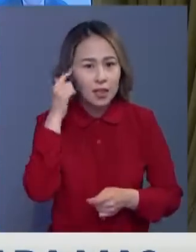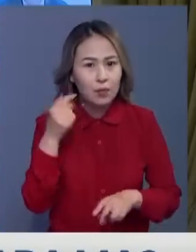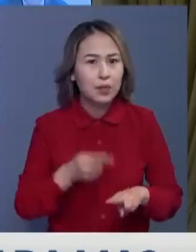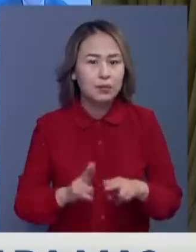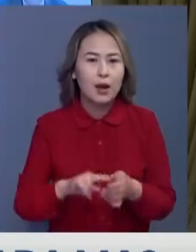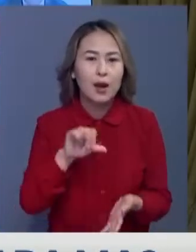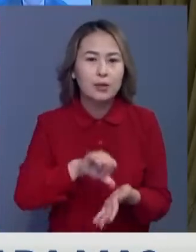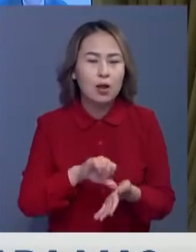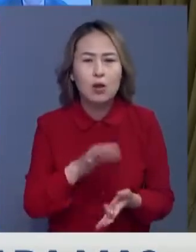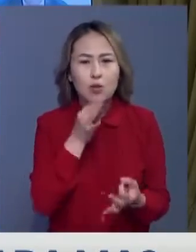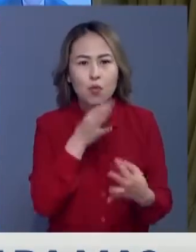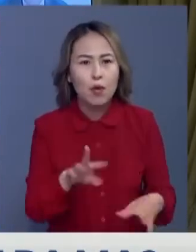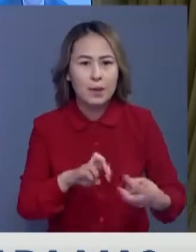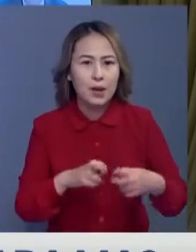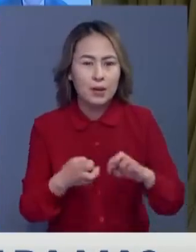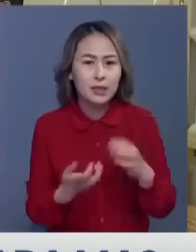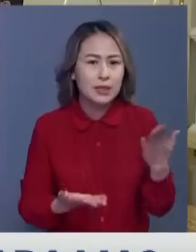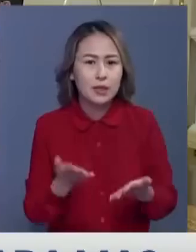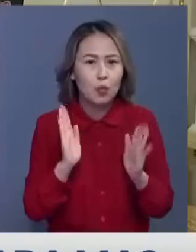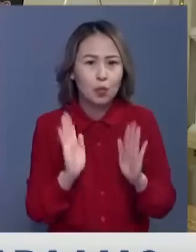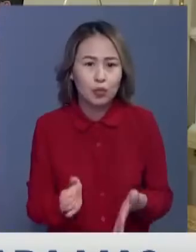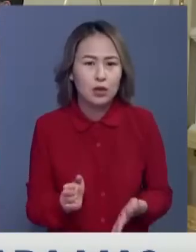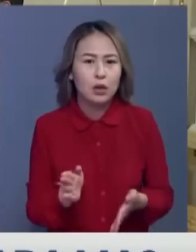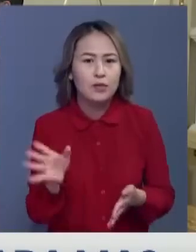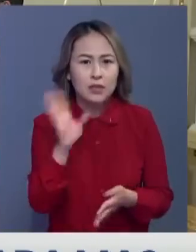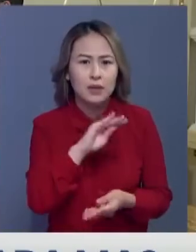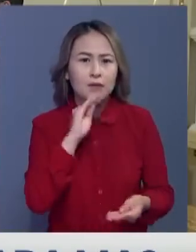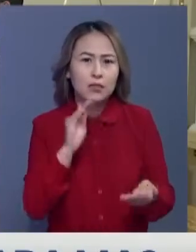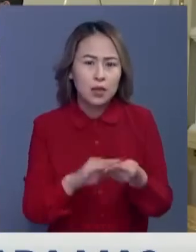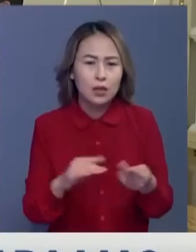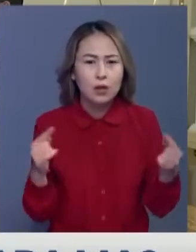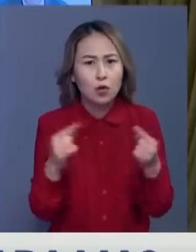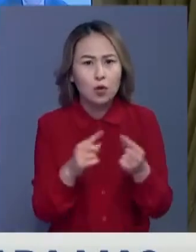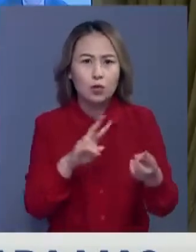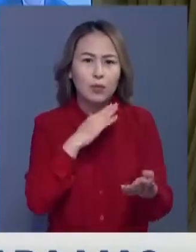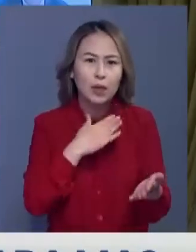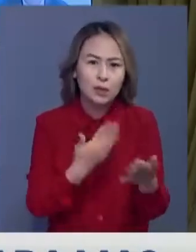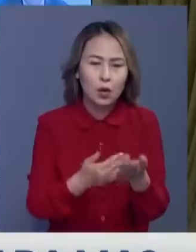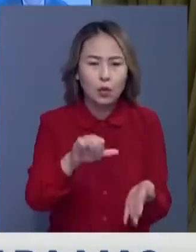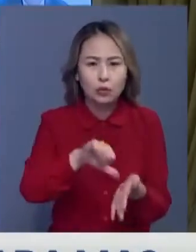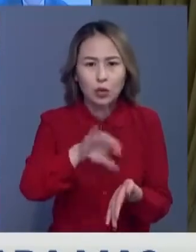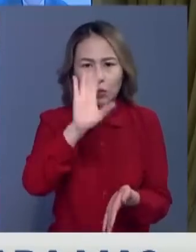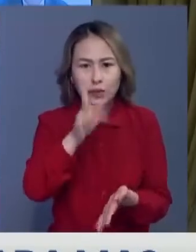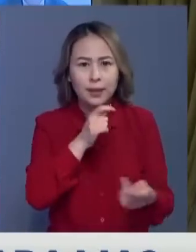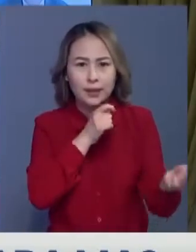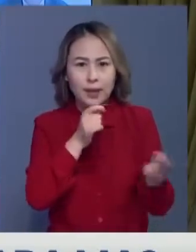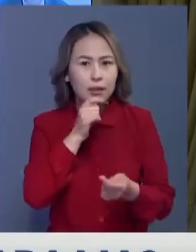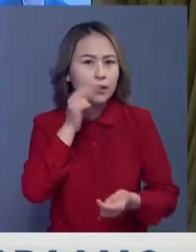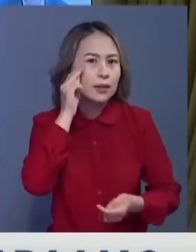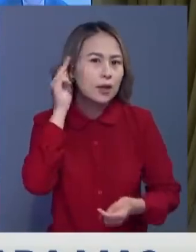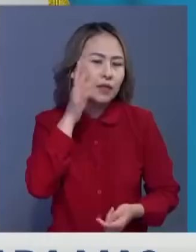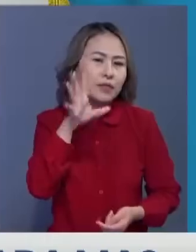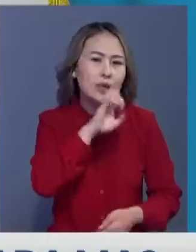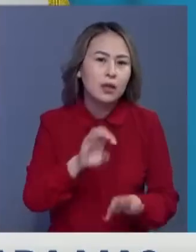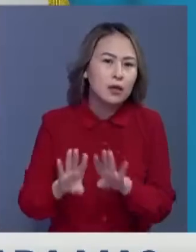ұйымдарға қатысты қандай да бір мәселе туындаса, елбасы шет қалмайды, түйткілдің шешілуіне атсалысады. Мәселен, қауіпті кесел Қытай елінде